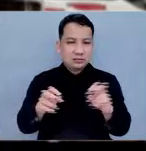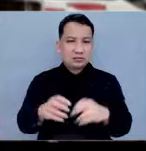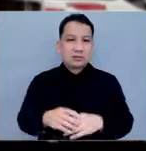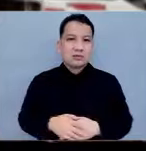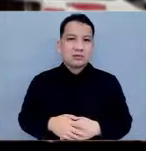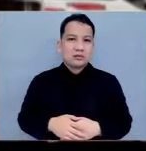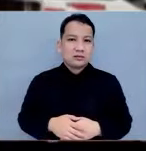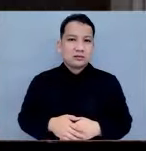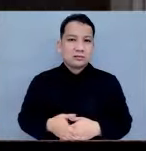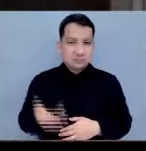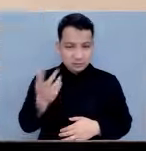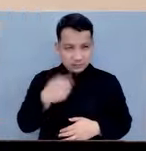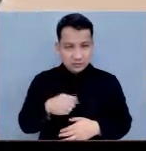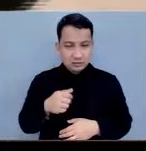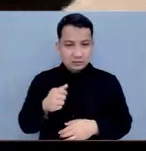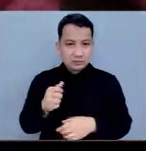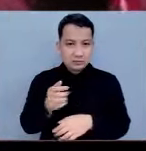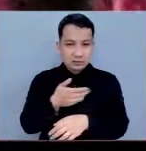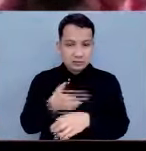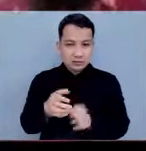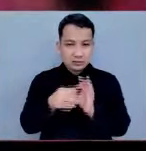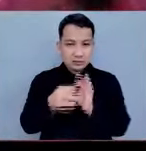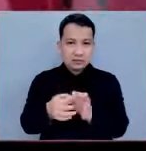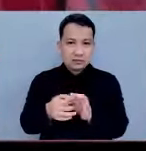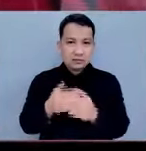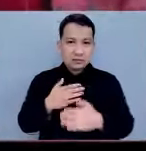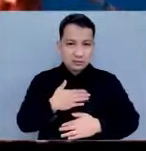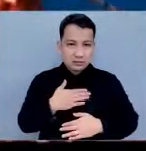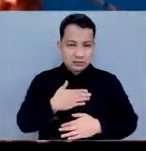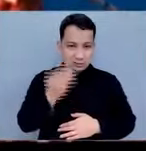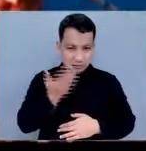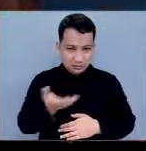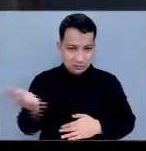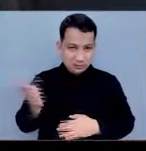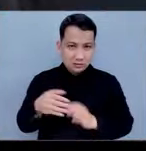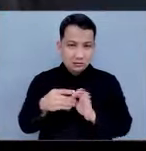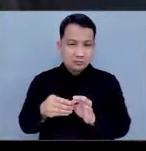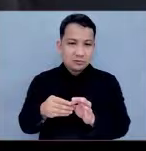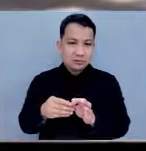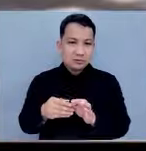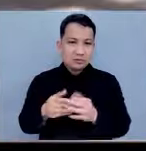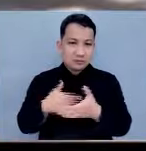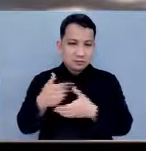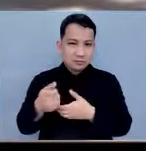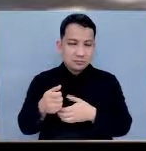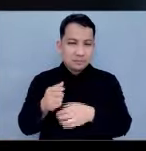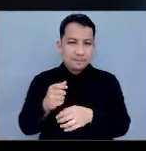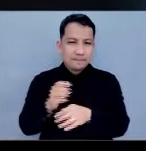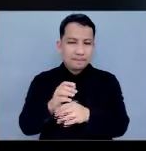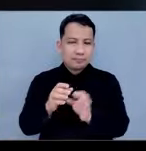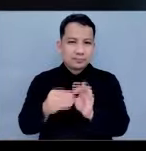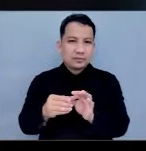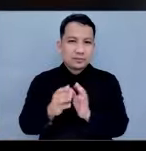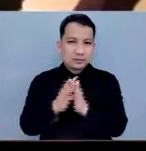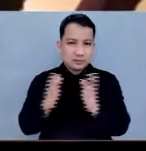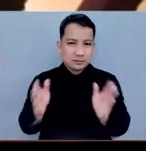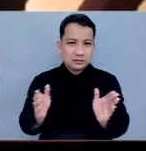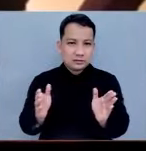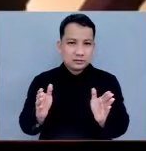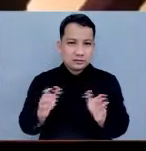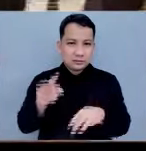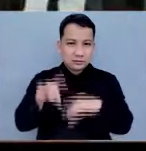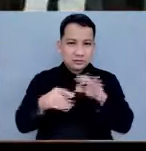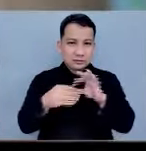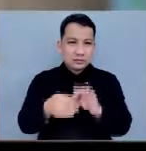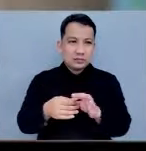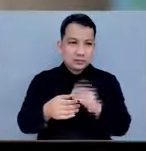ito para sa film industry. Masaya rin daw siya sa naging outcome ng Barbie film na naging malaki ang impact sa